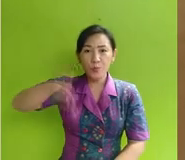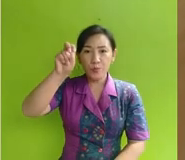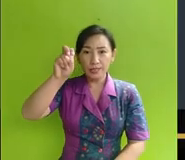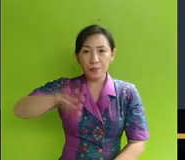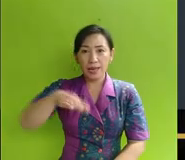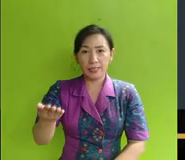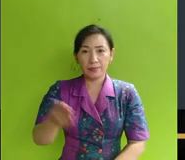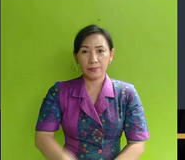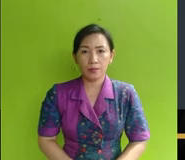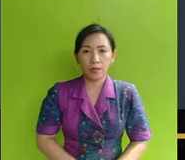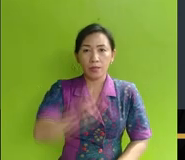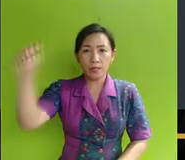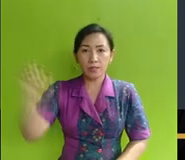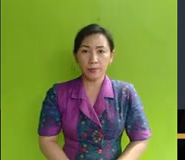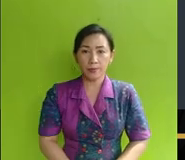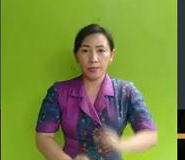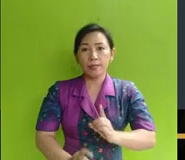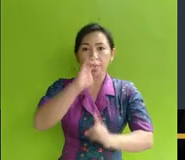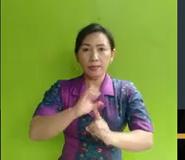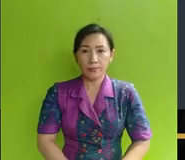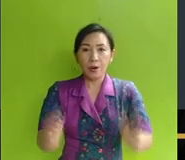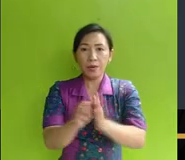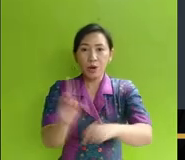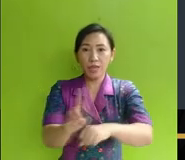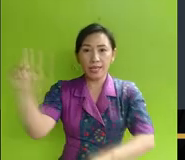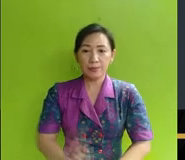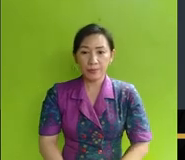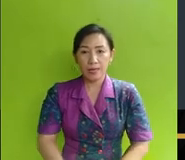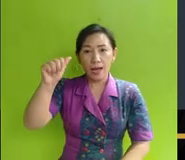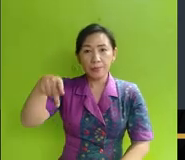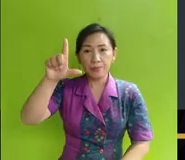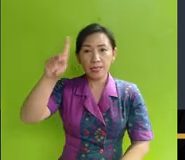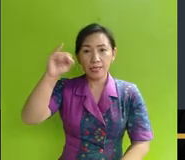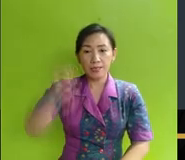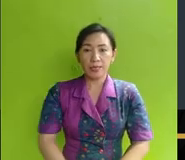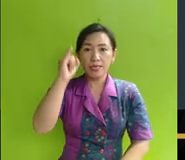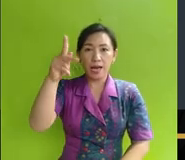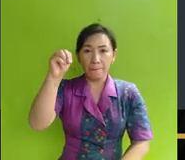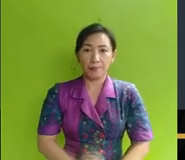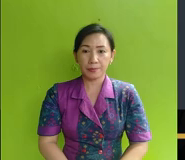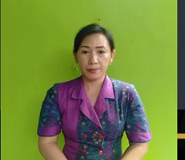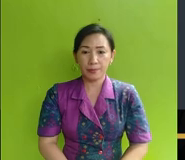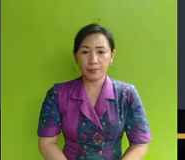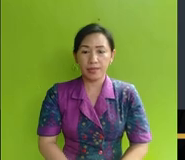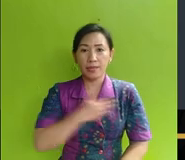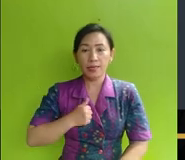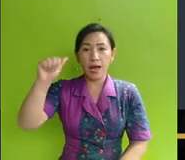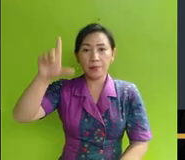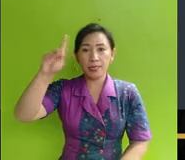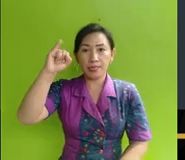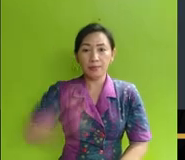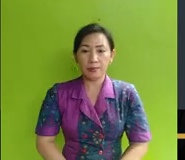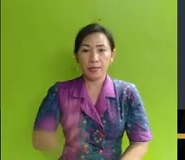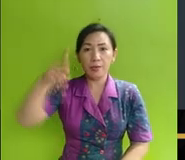aplikasi IKM, Indeks Kepuasan Masyarakat, dan aplikasi IPK, Indeks